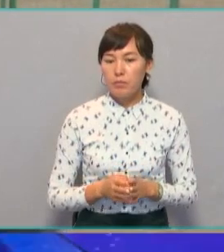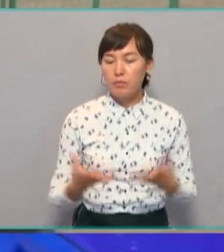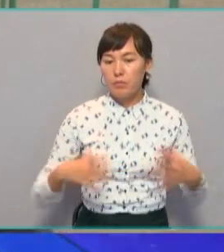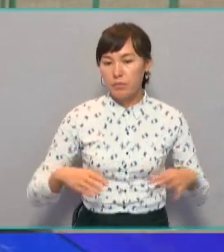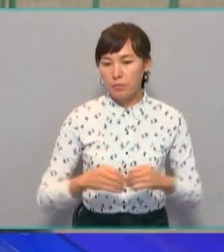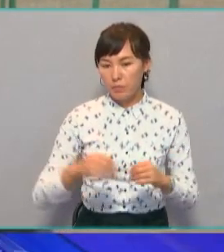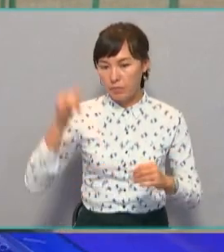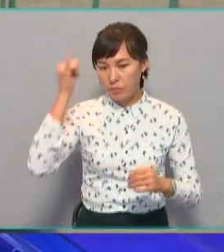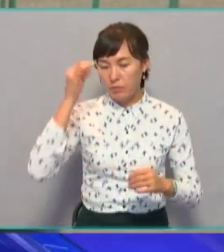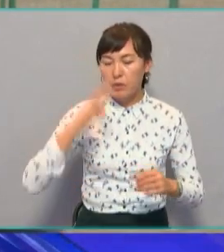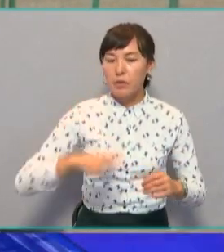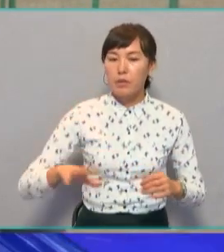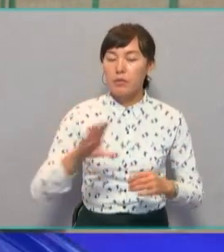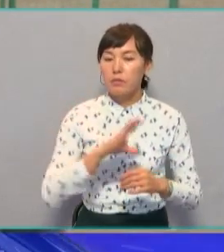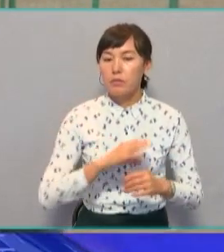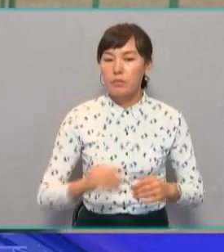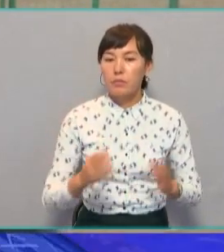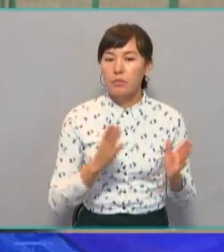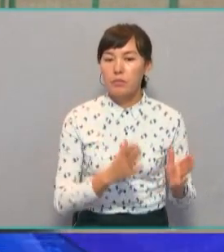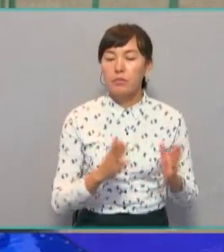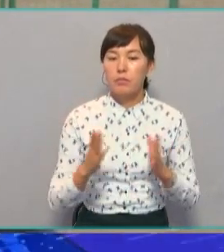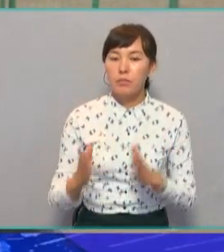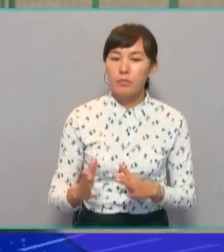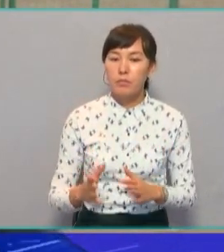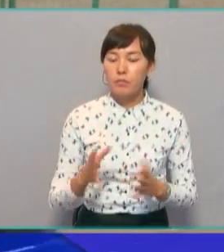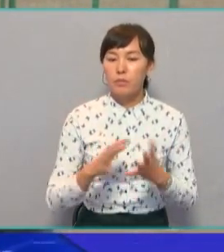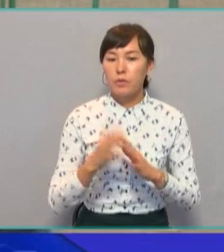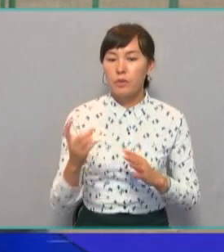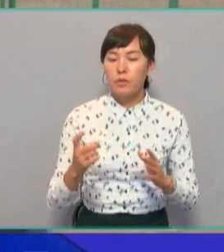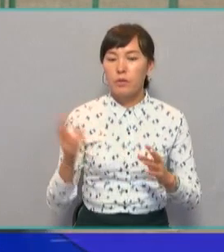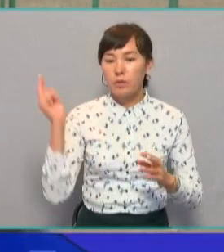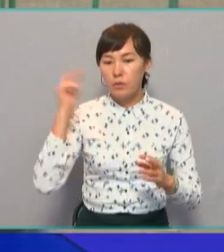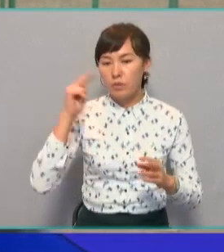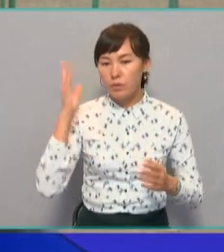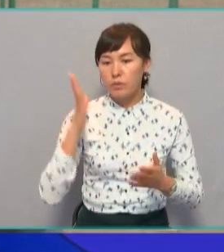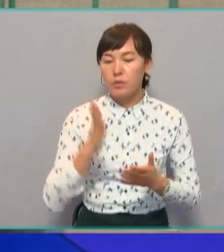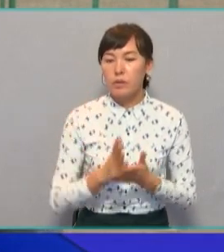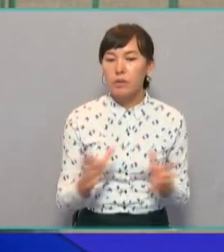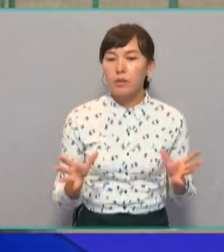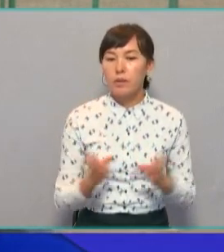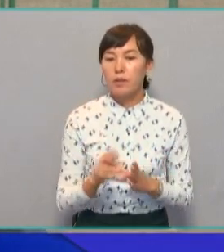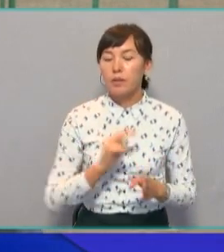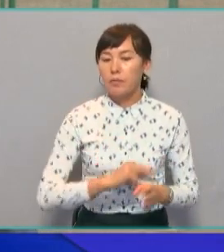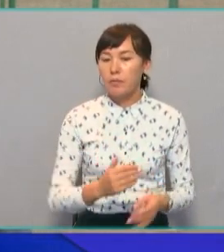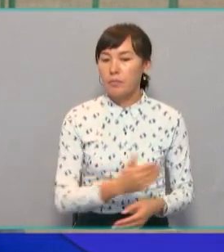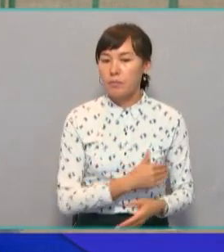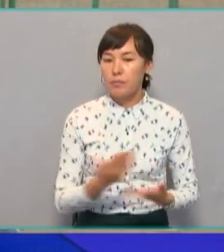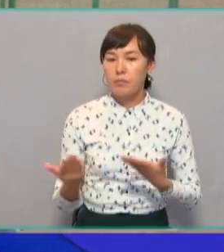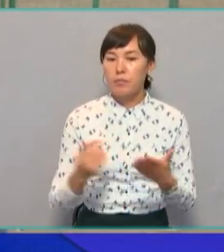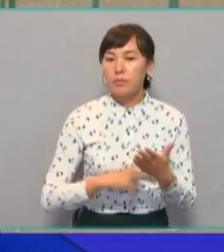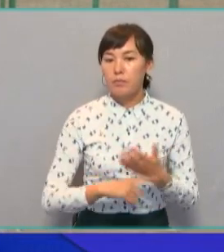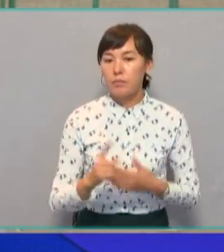қоғамды мына малдың бәрін реттейтін, ауыл шаруашылығын реттейтін ғылымы ғой. Ғылыммен сол бірігіп істейік деген ниетіп келіп, соны бастап